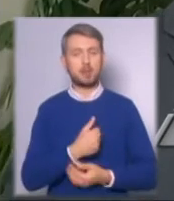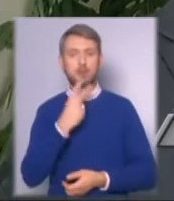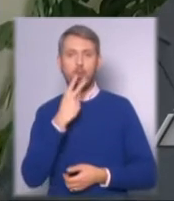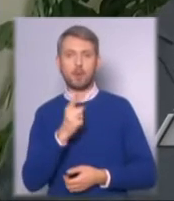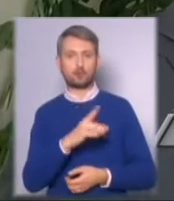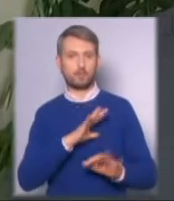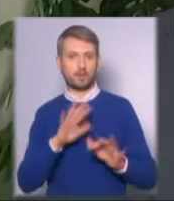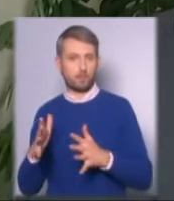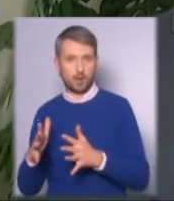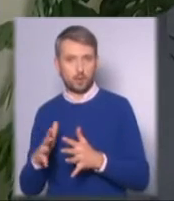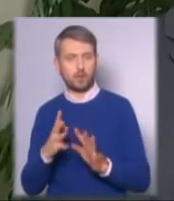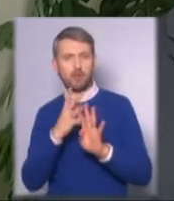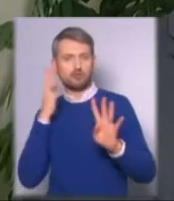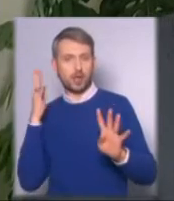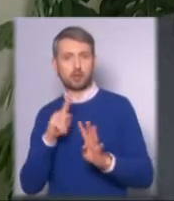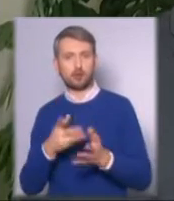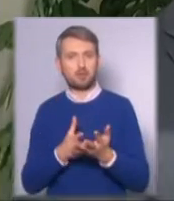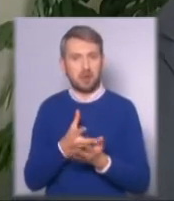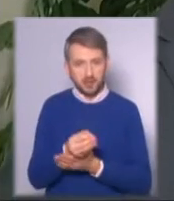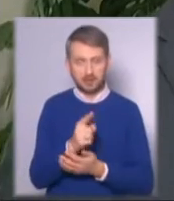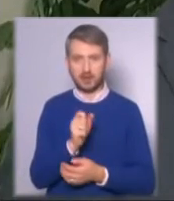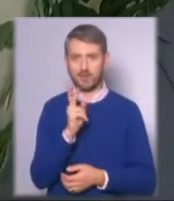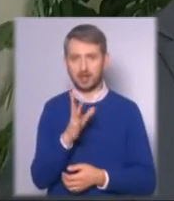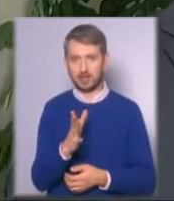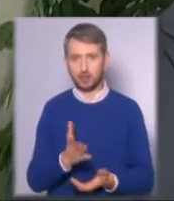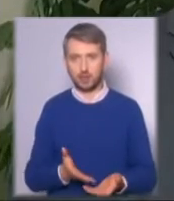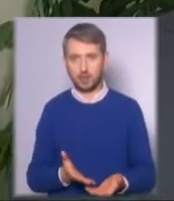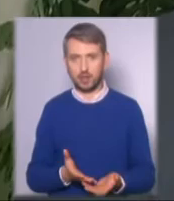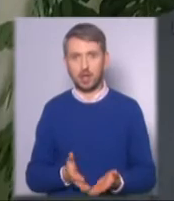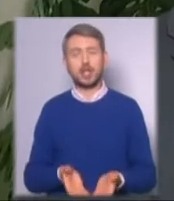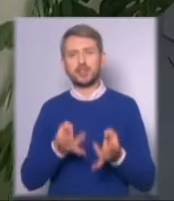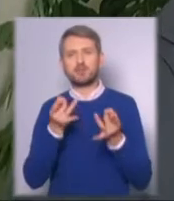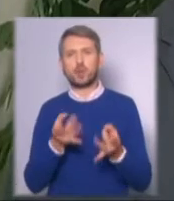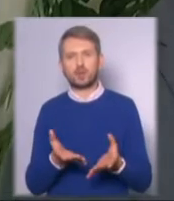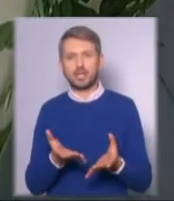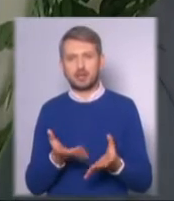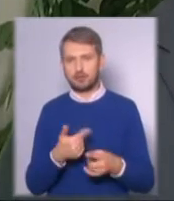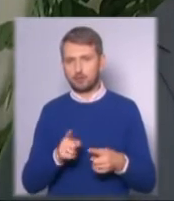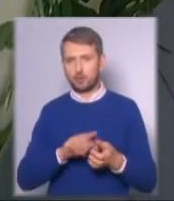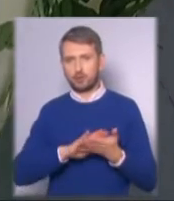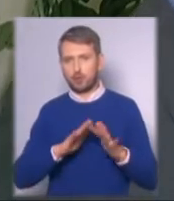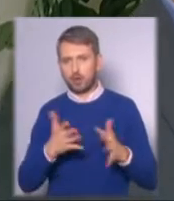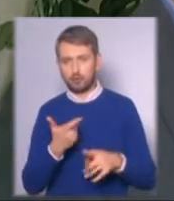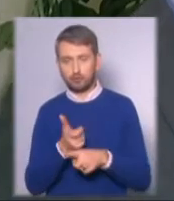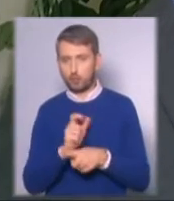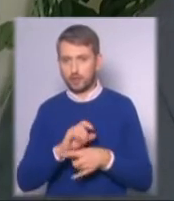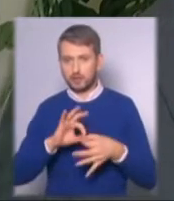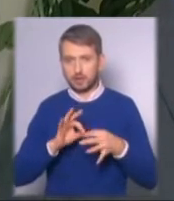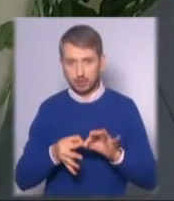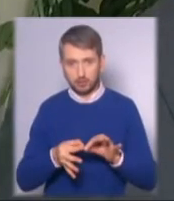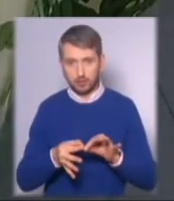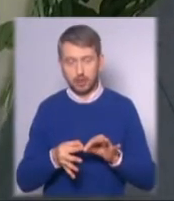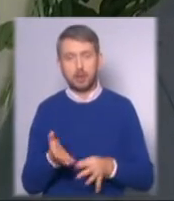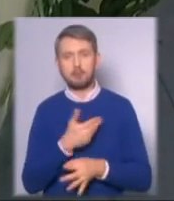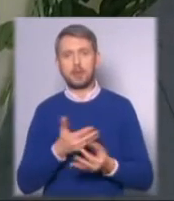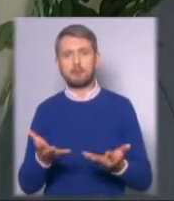відбувається. Черги, щоб сплатити за комунальні послуги, спростити якось фізично цю ситуацію дуже складно. Тому ми прийняли